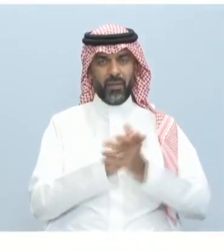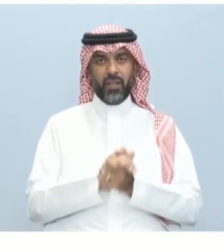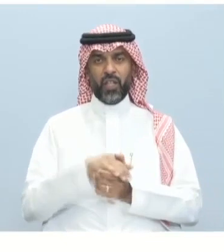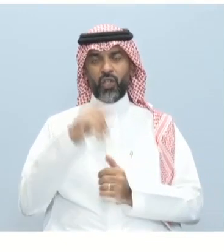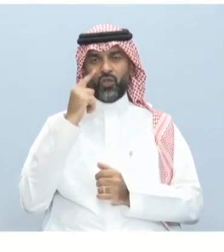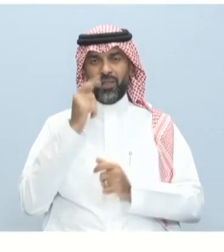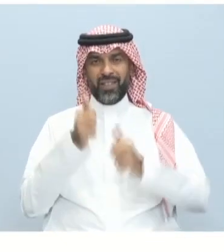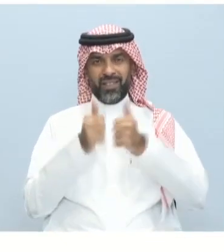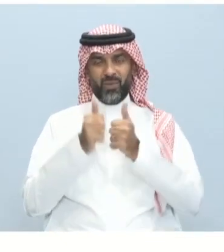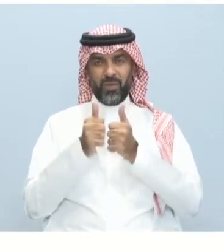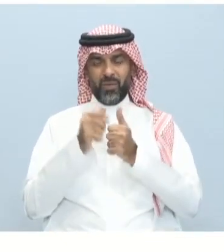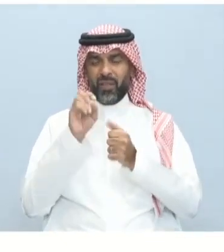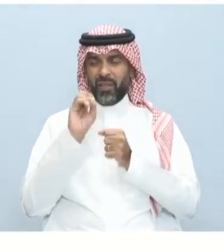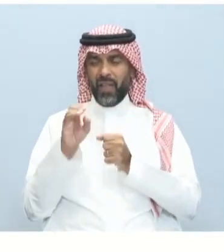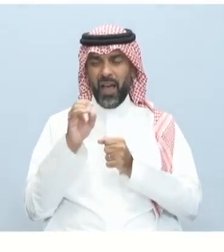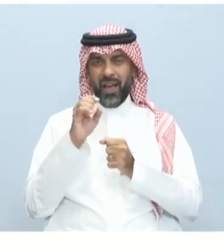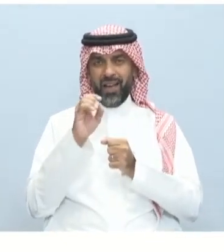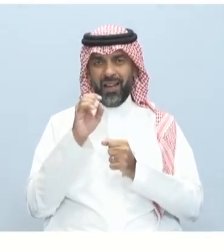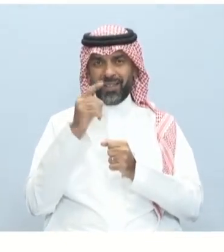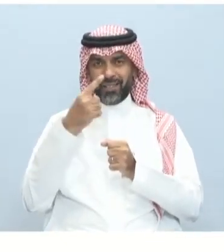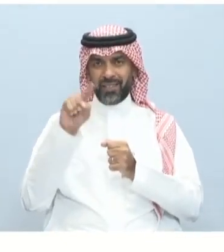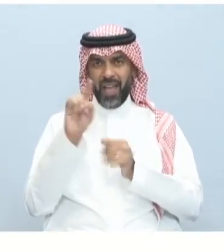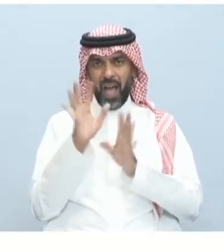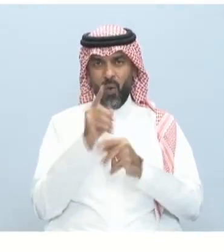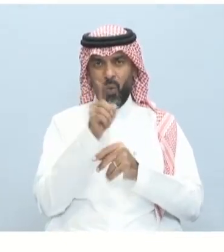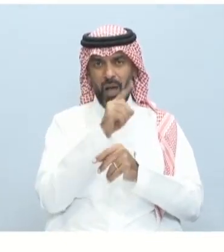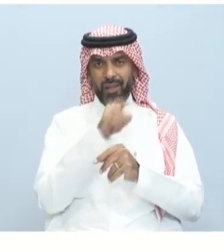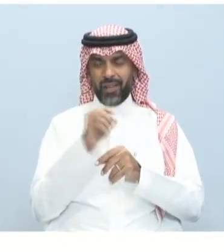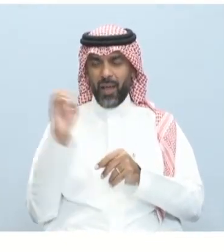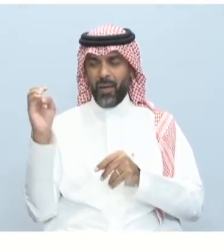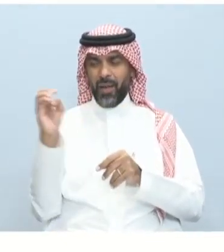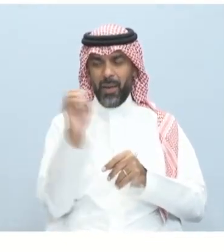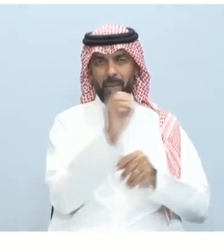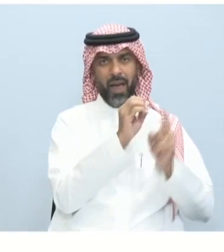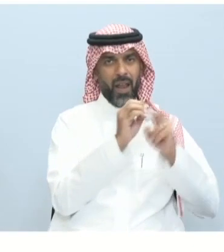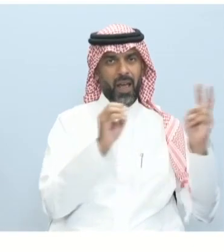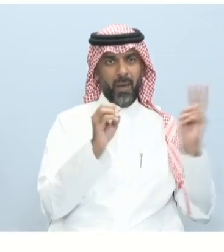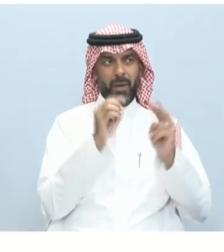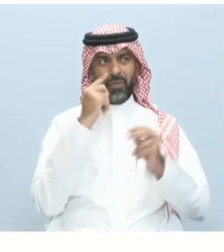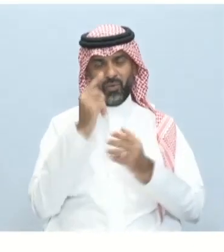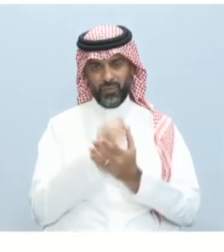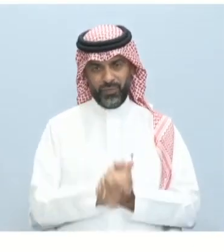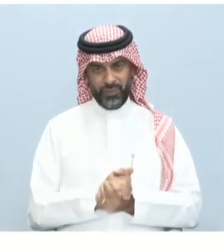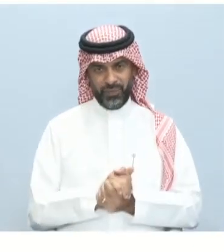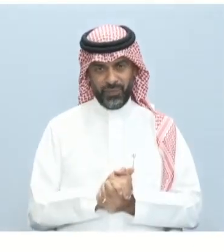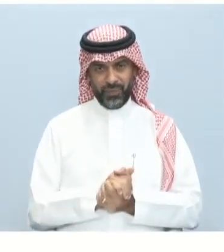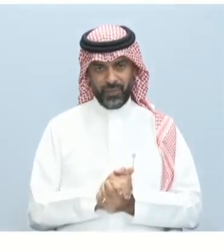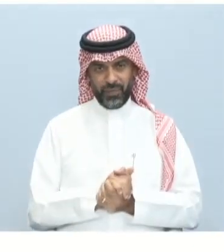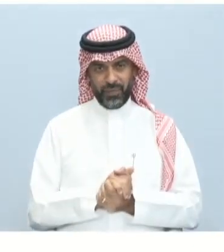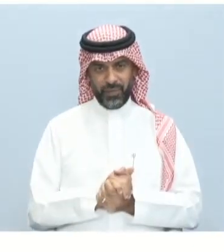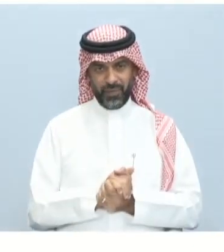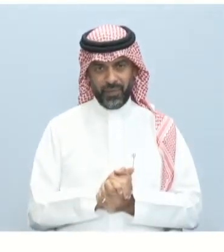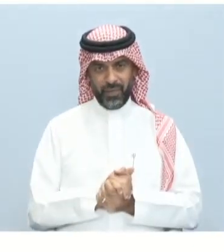تقويم، ضع علامة صح أمام الإجابة الصحيحة وعلامة خطأ أمام الإجابة